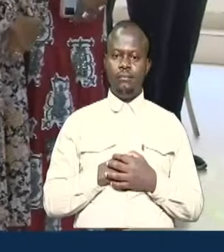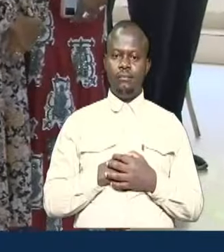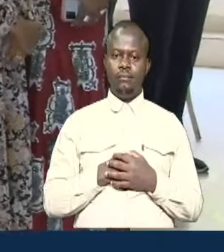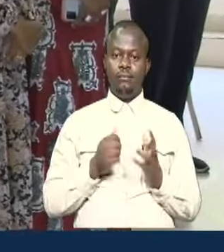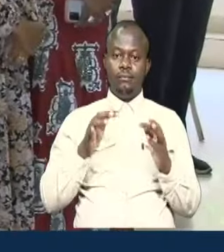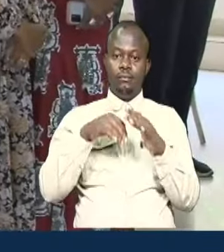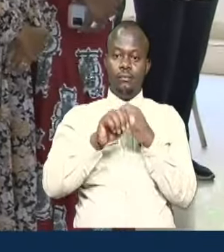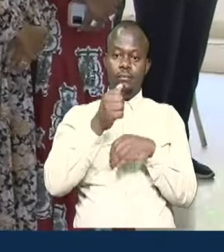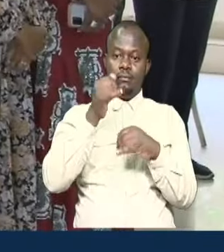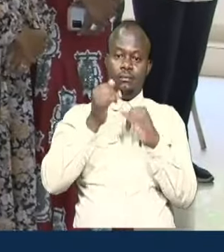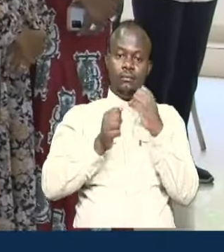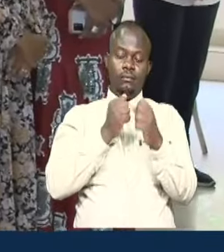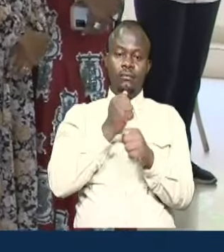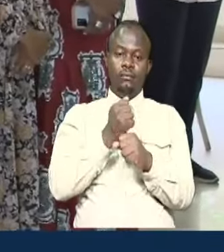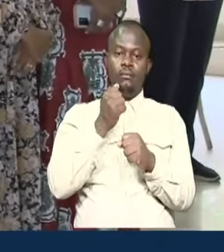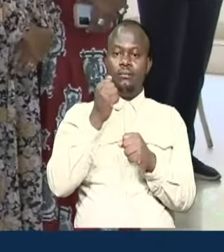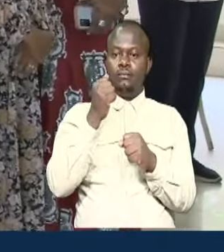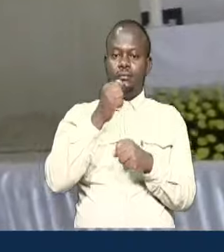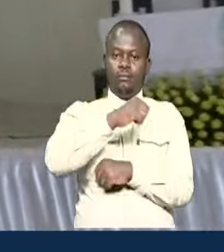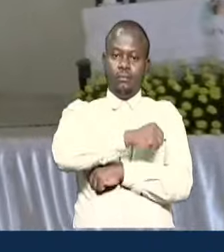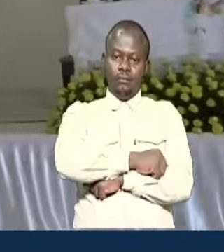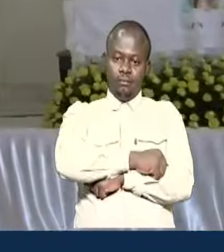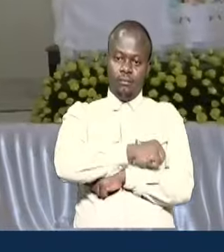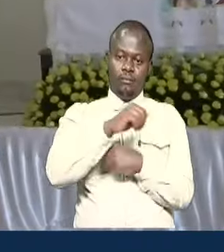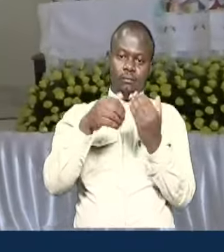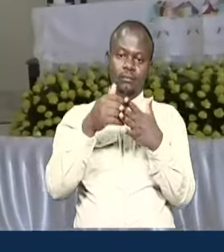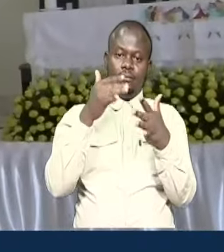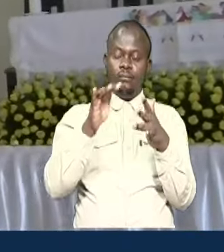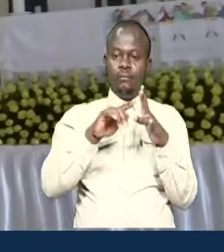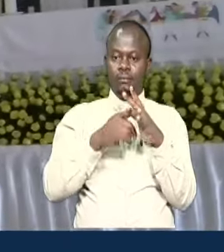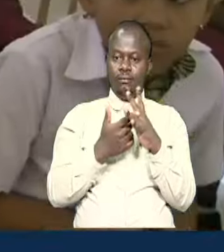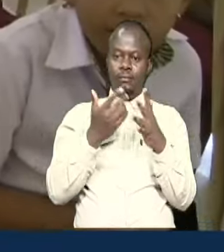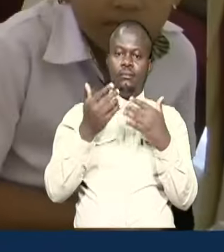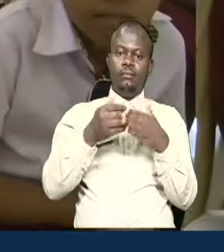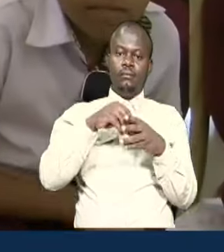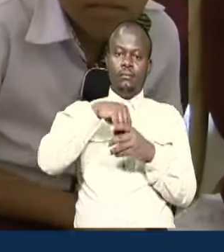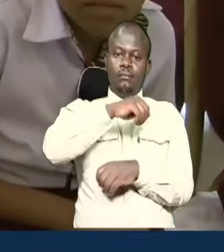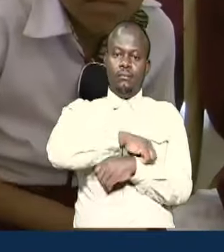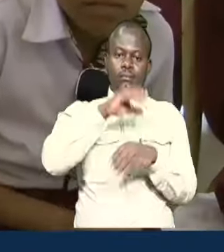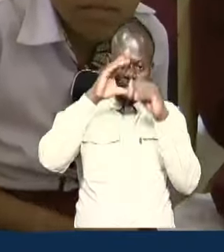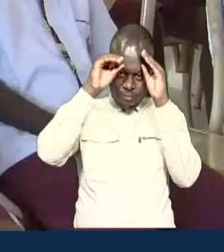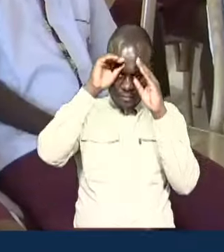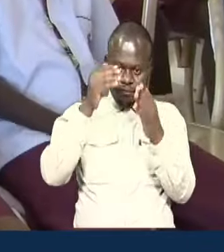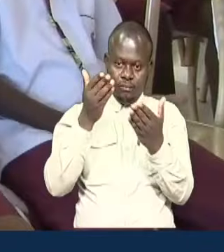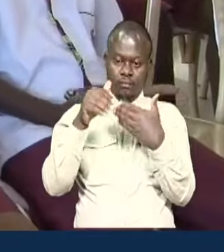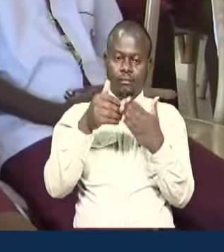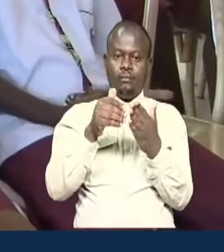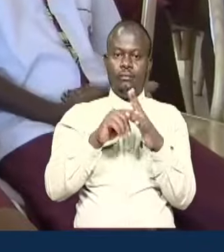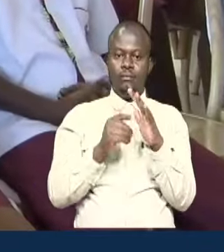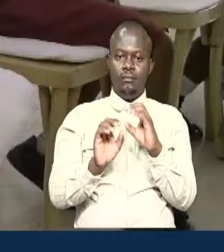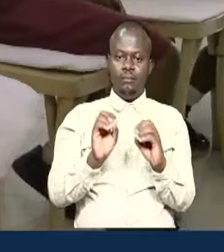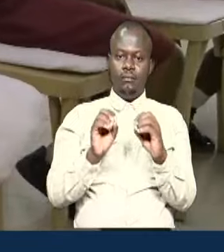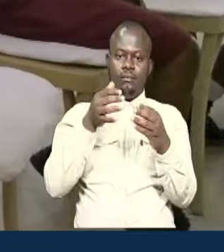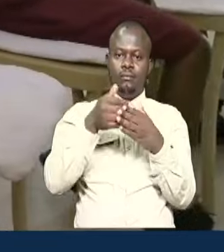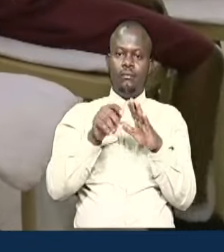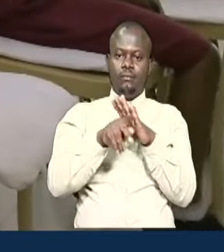Abitabiriye ibirori byo gusoza umwaka w'amashuri hanishimirwa imyaka 30 mezo Shalom imaze ishinzwe, barimo abanyeshuri biga muri iki kigo kuva ku ncuke kugeza kubiga mu